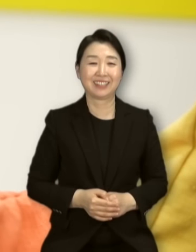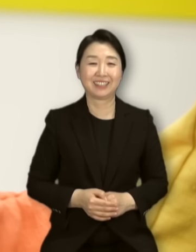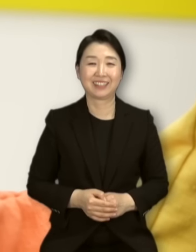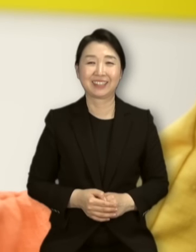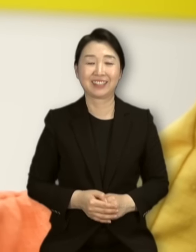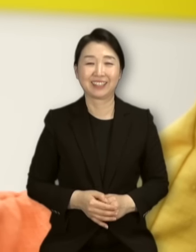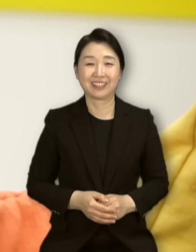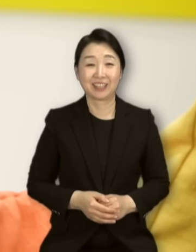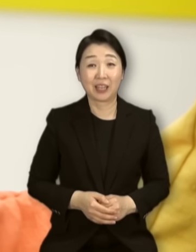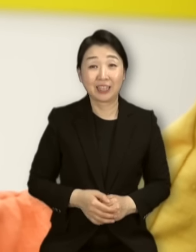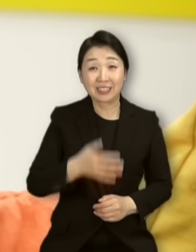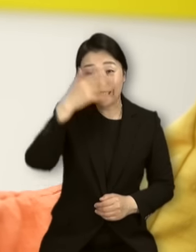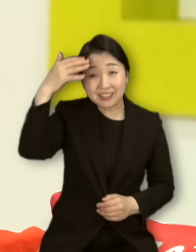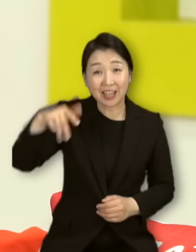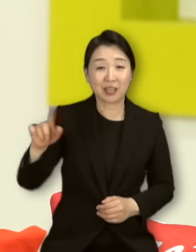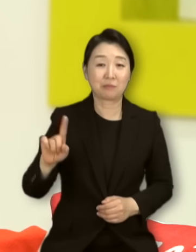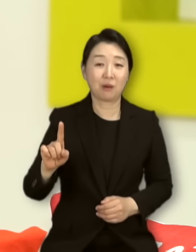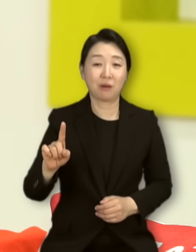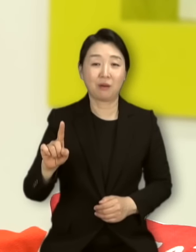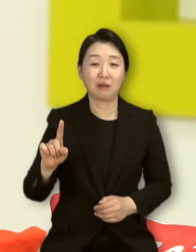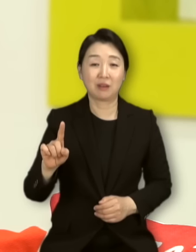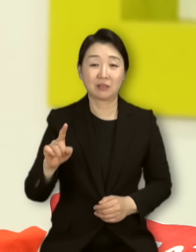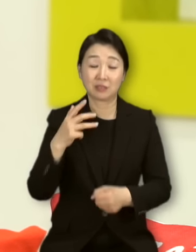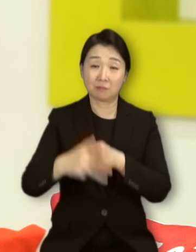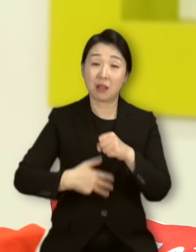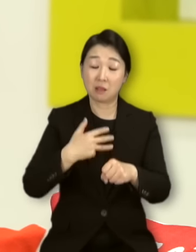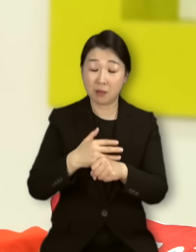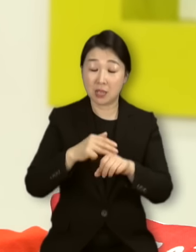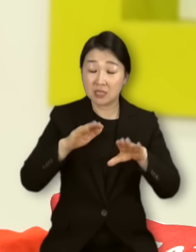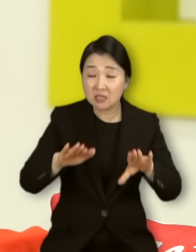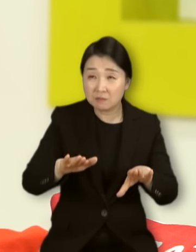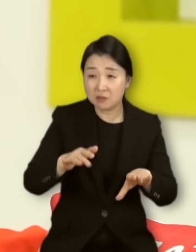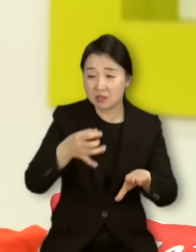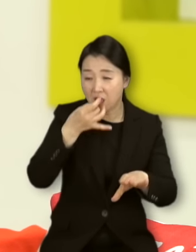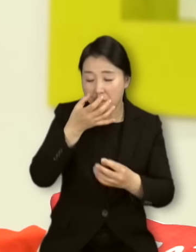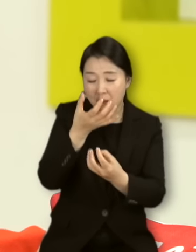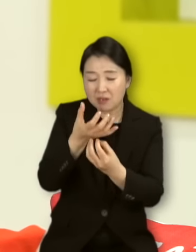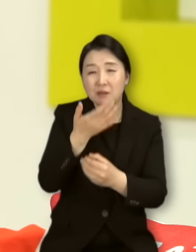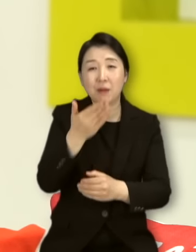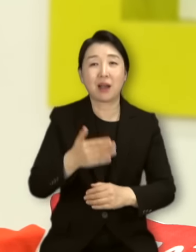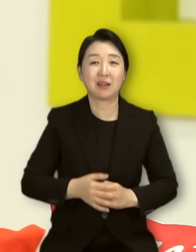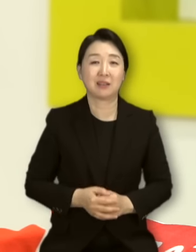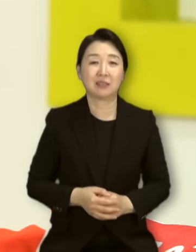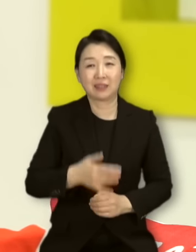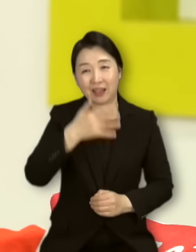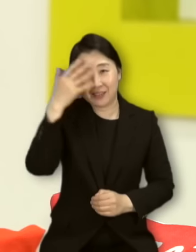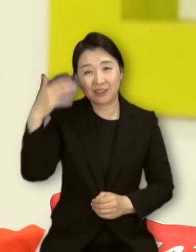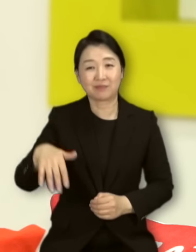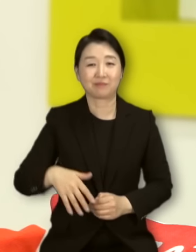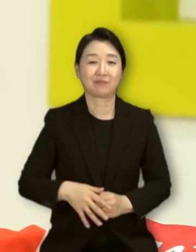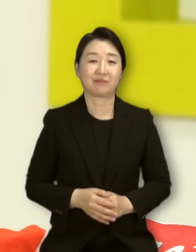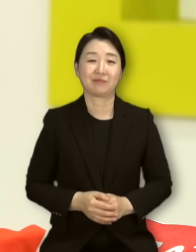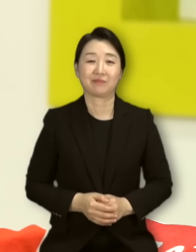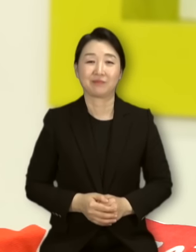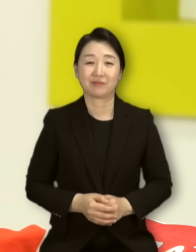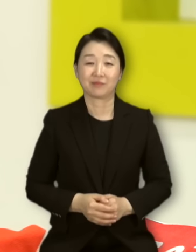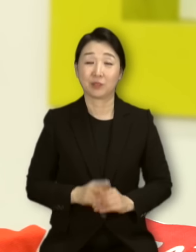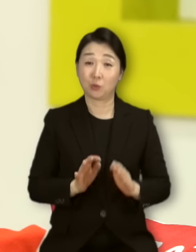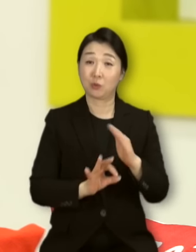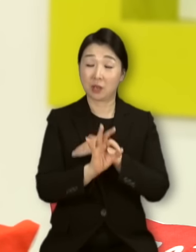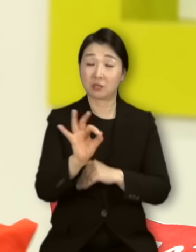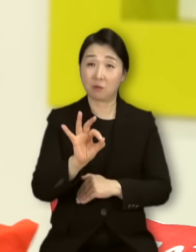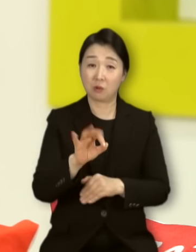좋겠어요 그나마 다행이 이제 8년차 접어들어서 밥은 해요 예 밥은 할 줄 알아서 그나마 다행이라고 생각 뭐